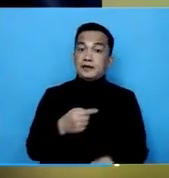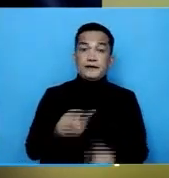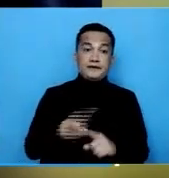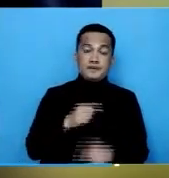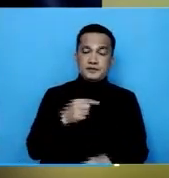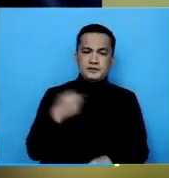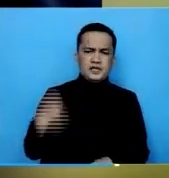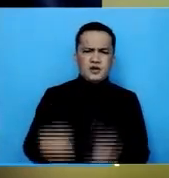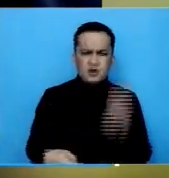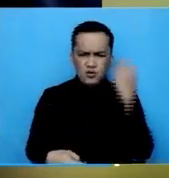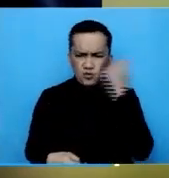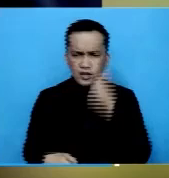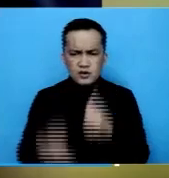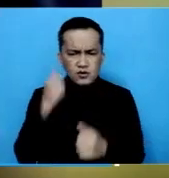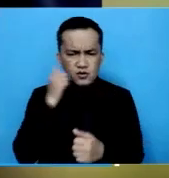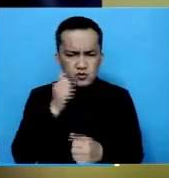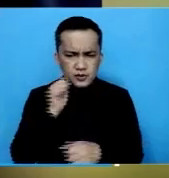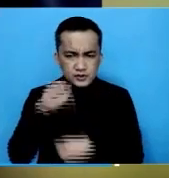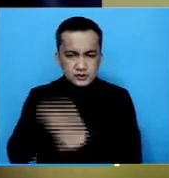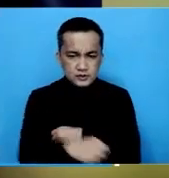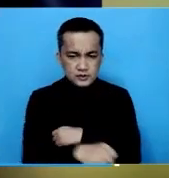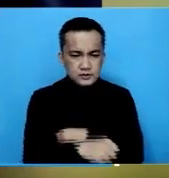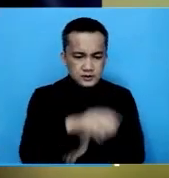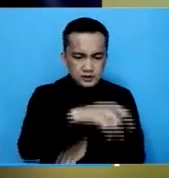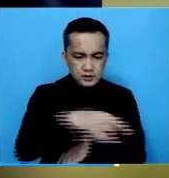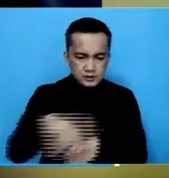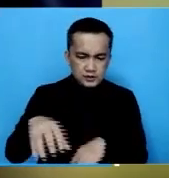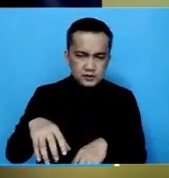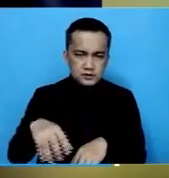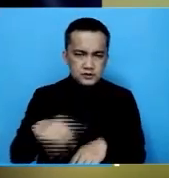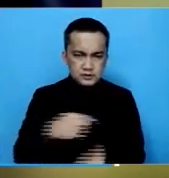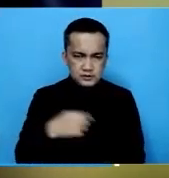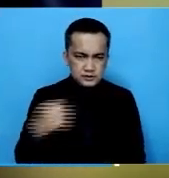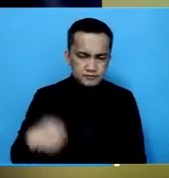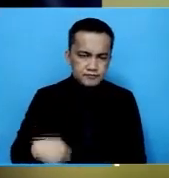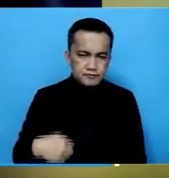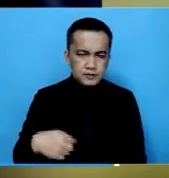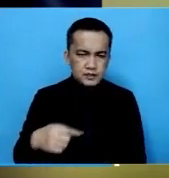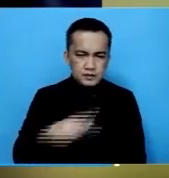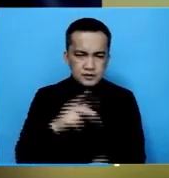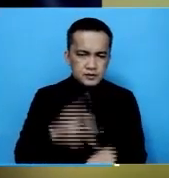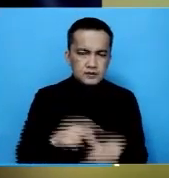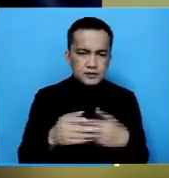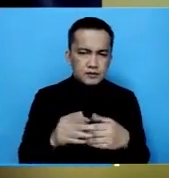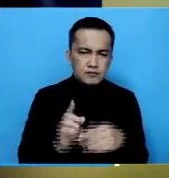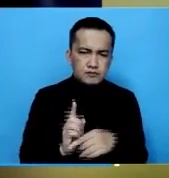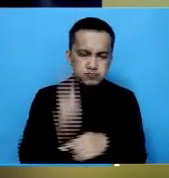madalas na sa karagatan sa paligid ng Pilipinas ang drop zone ng mga rocket debris na yan ng China?